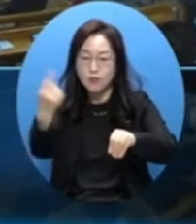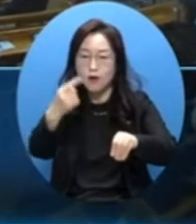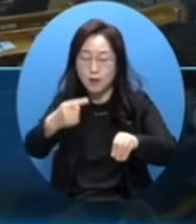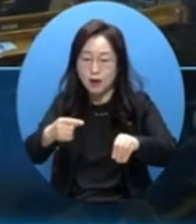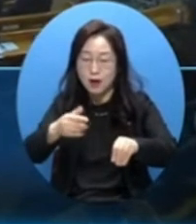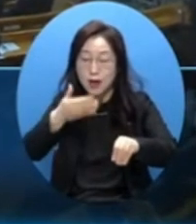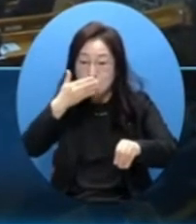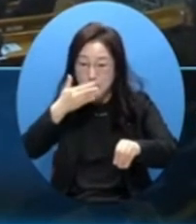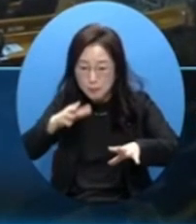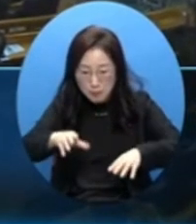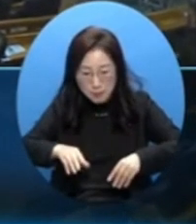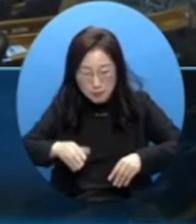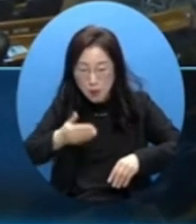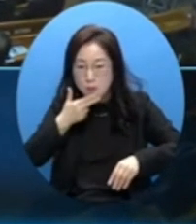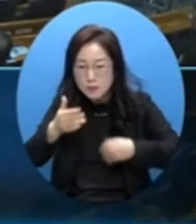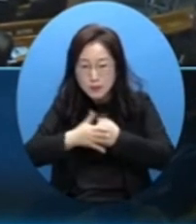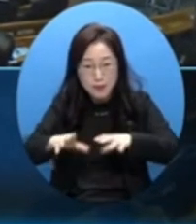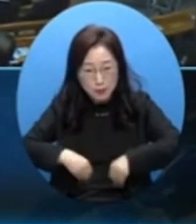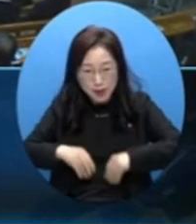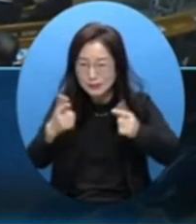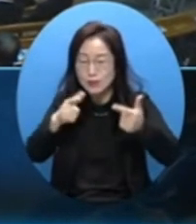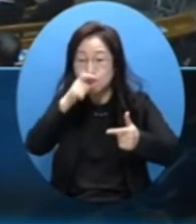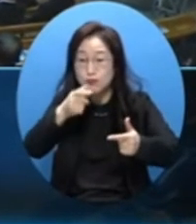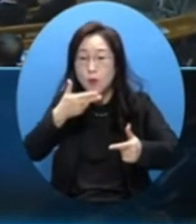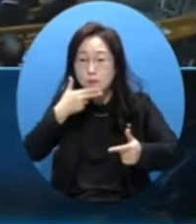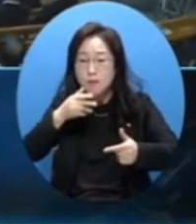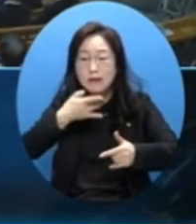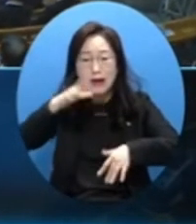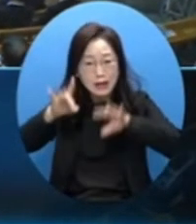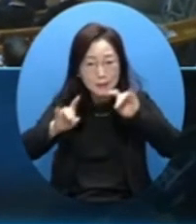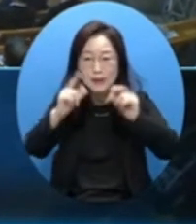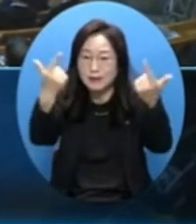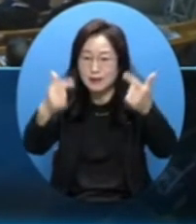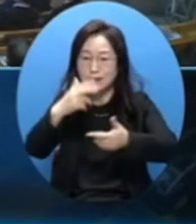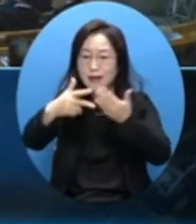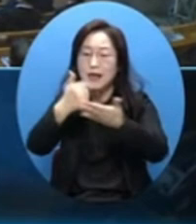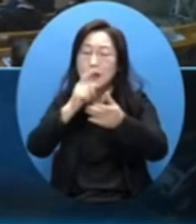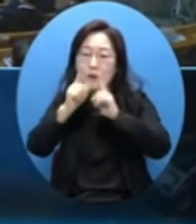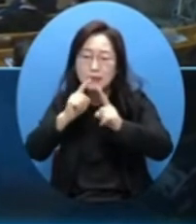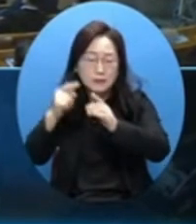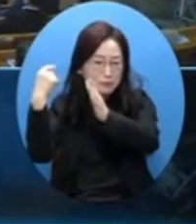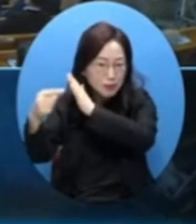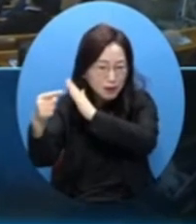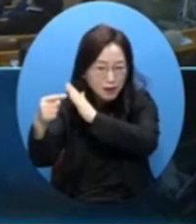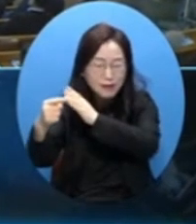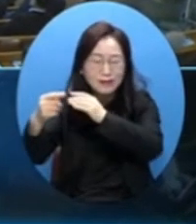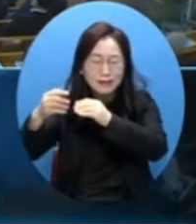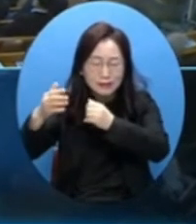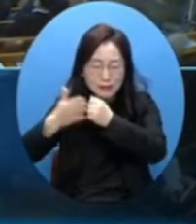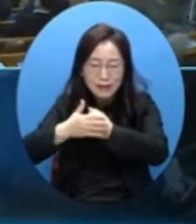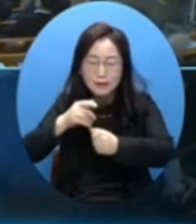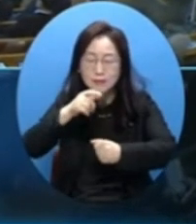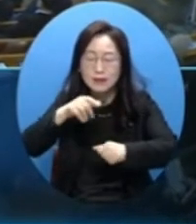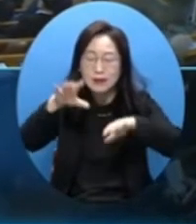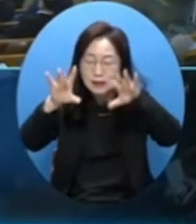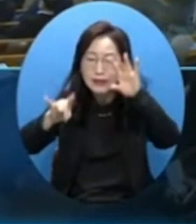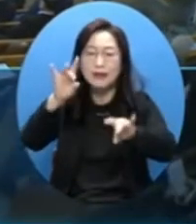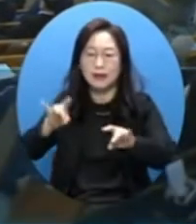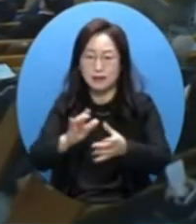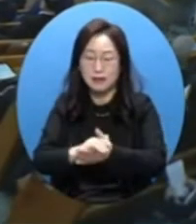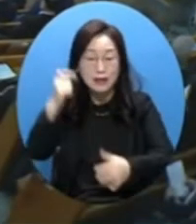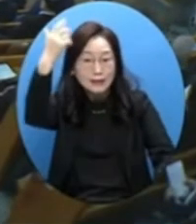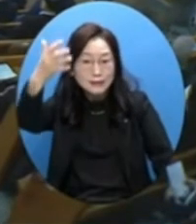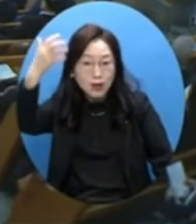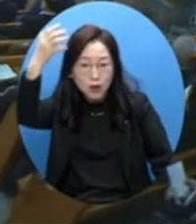주림이 아니며 물이 없어 가람이 아니요 야의 말씀을 듣지 못한 기갈이라. 영적